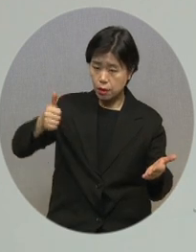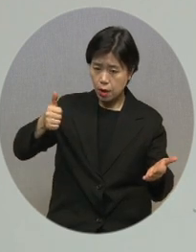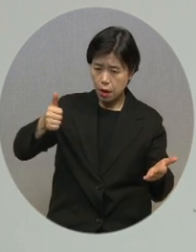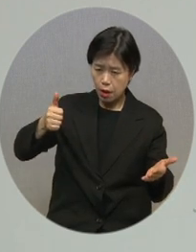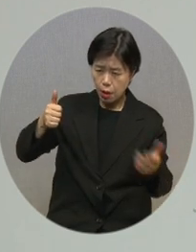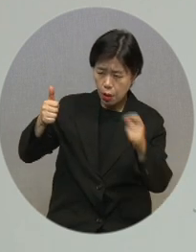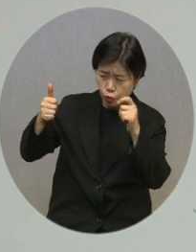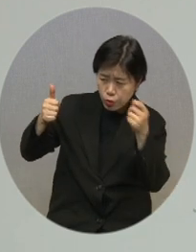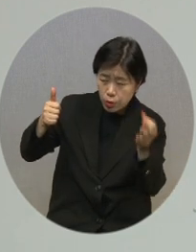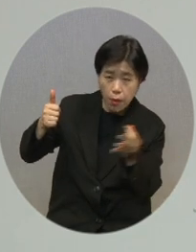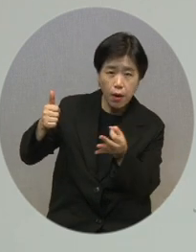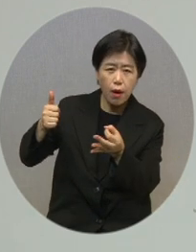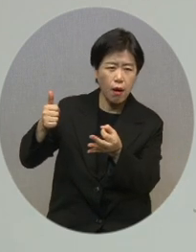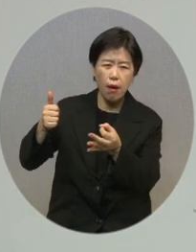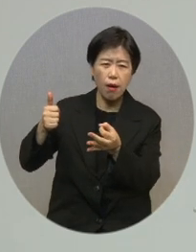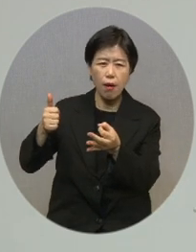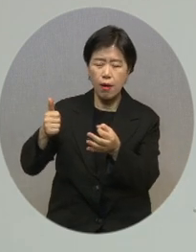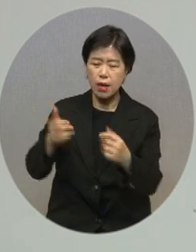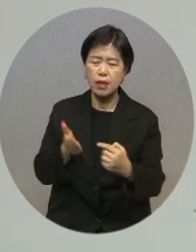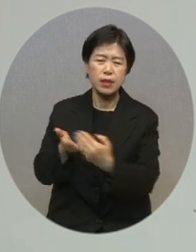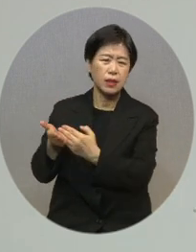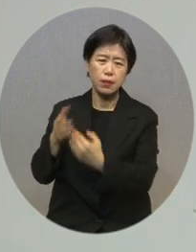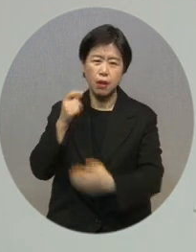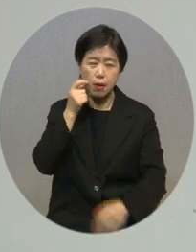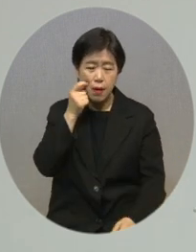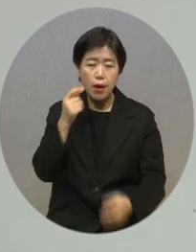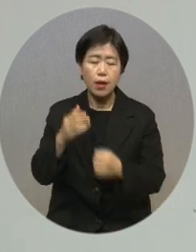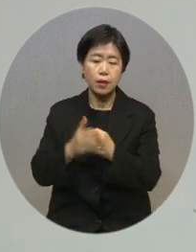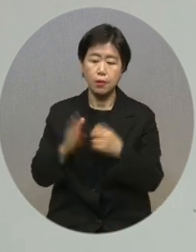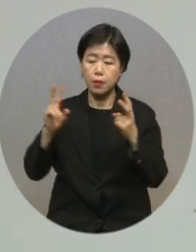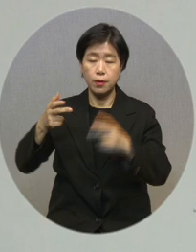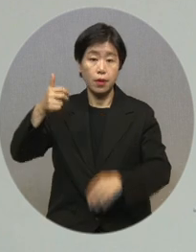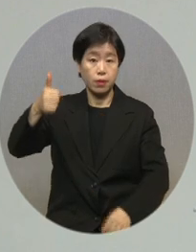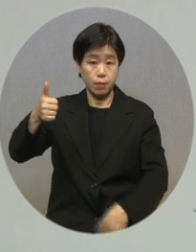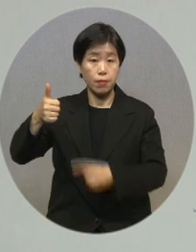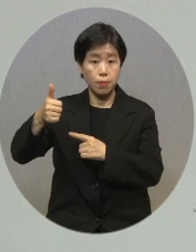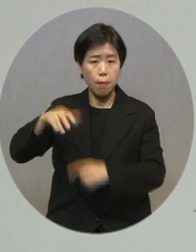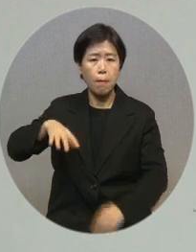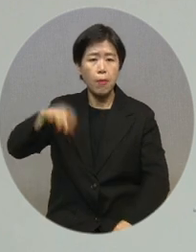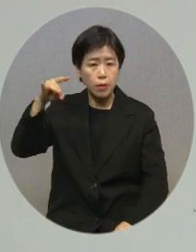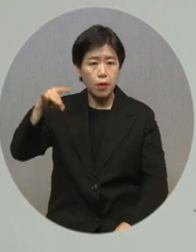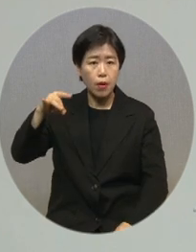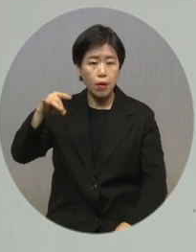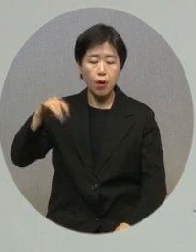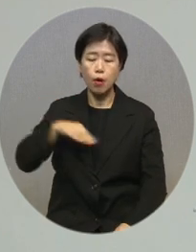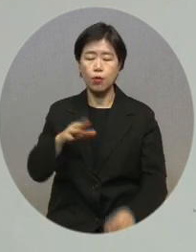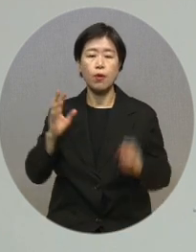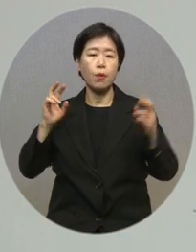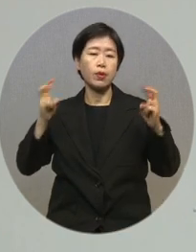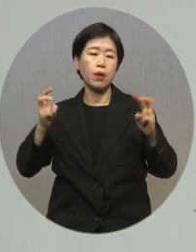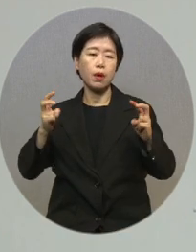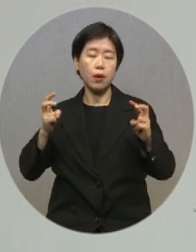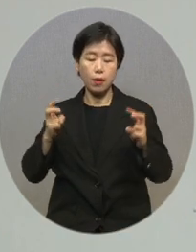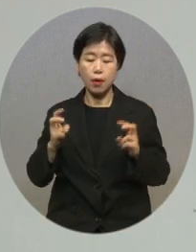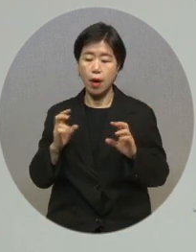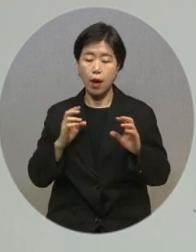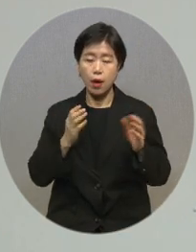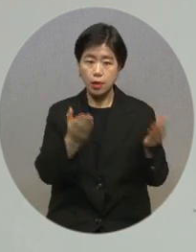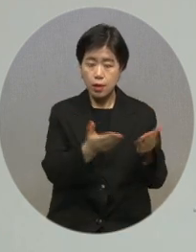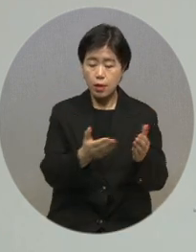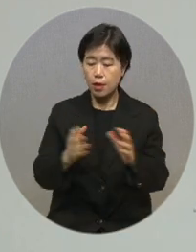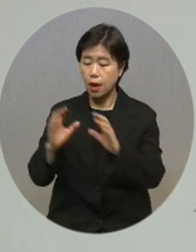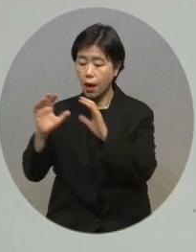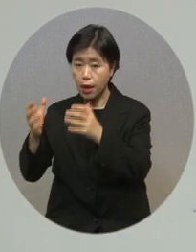네. 그렇기 때문에 그 사업주들을 그 대상으로 이런 그 일과 육아를 병행할 수 있는 그 유연한